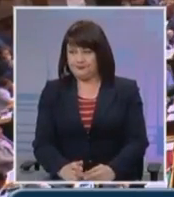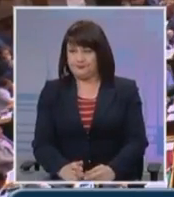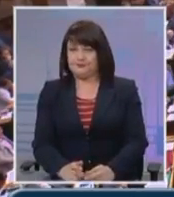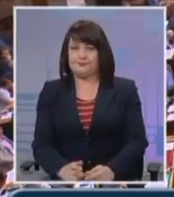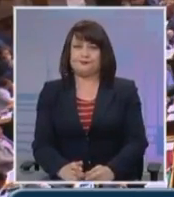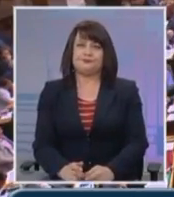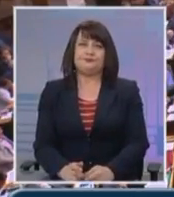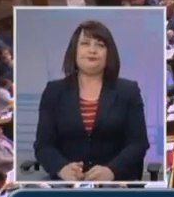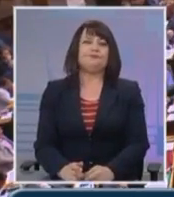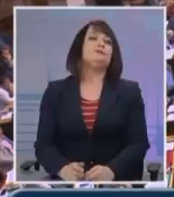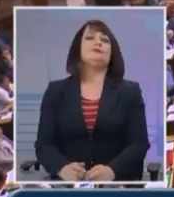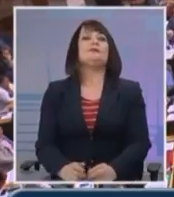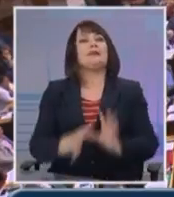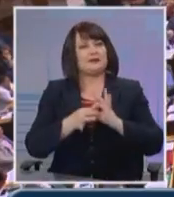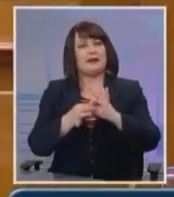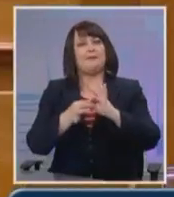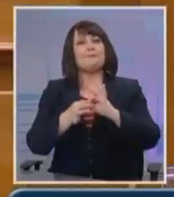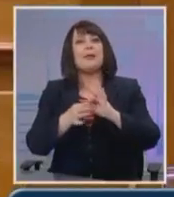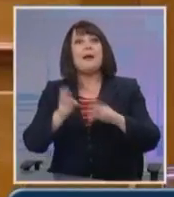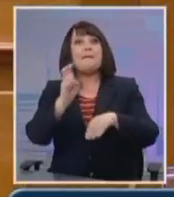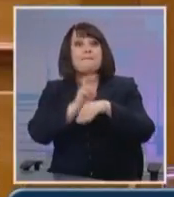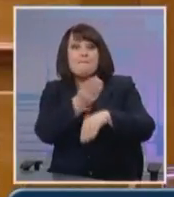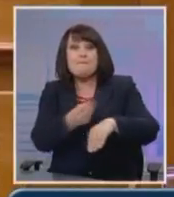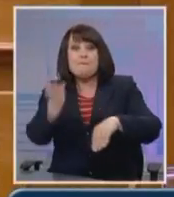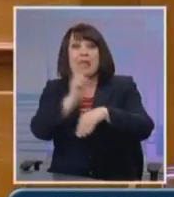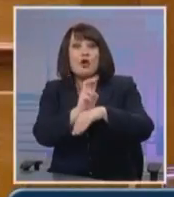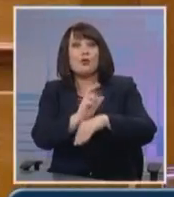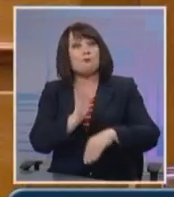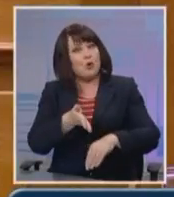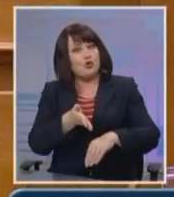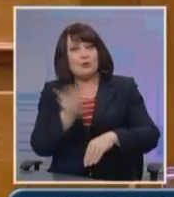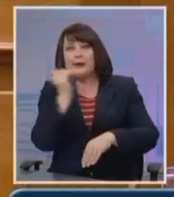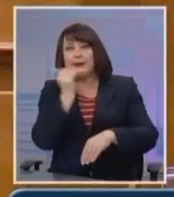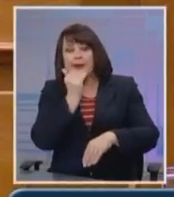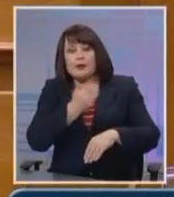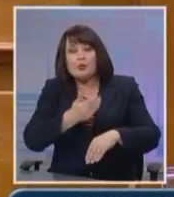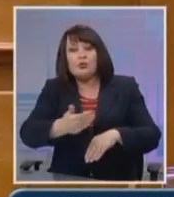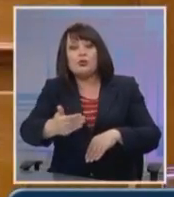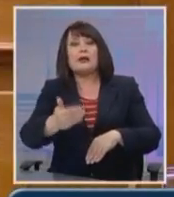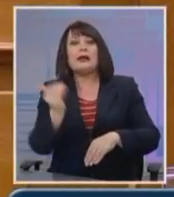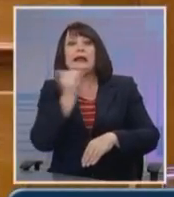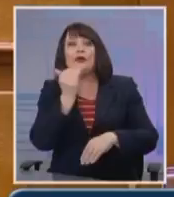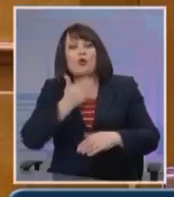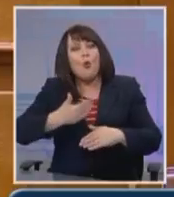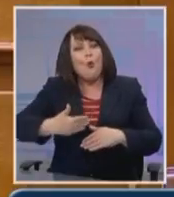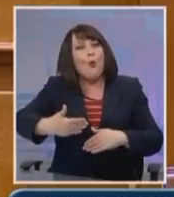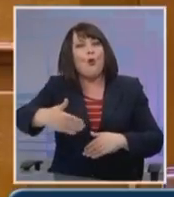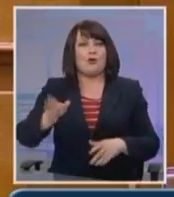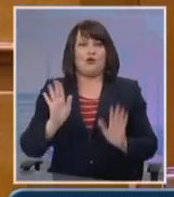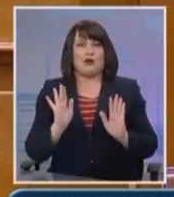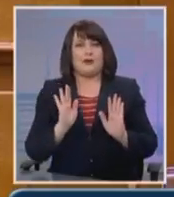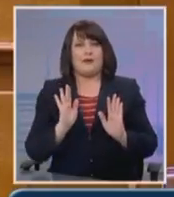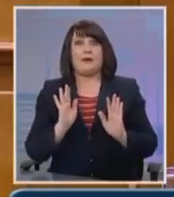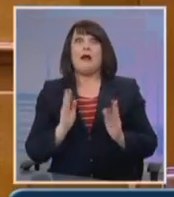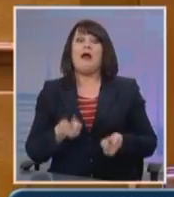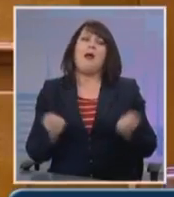Σας παρακαλώ. Τέτοια πλεονάσματα είναι εφικτά για σύντομες περιόδους. Για σύντομες περιόδους,